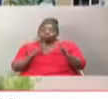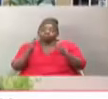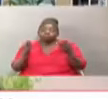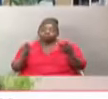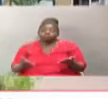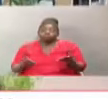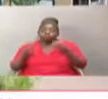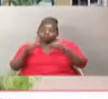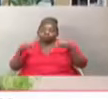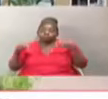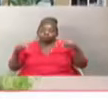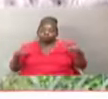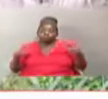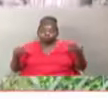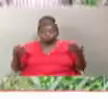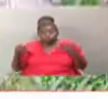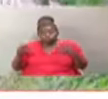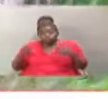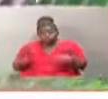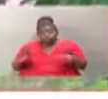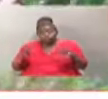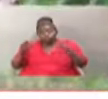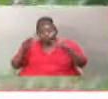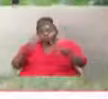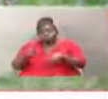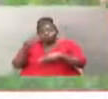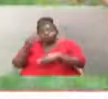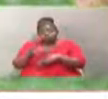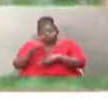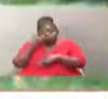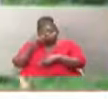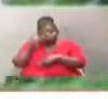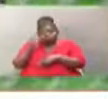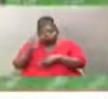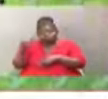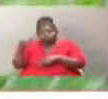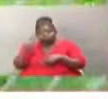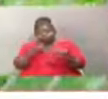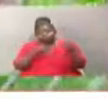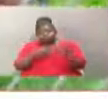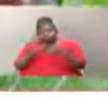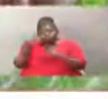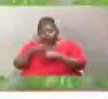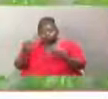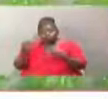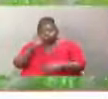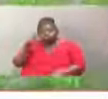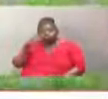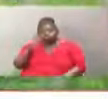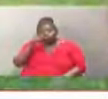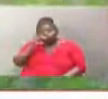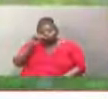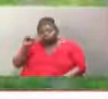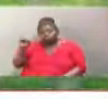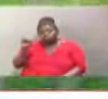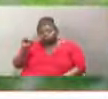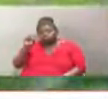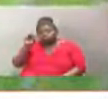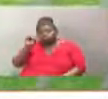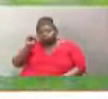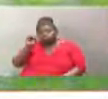Festive Season Masannale ziwedde nga kyakubeerawo olunaku olw'enkya ne ku Boxing Day mu Zwentebe. Akuliddemu enteekateeka